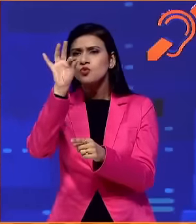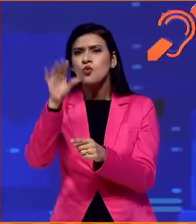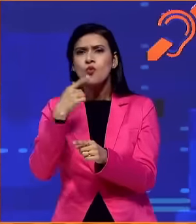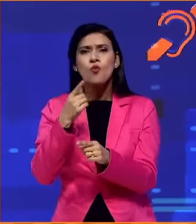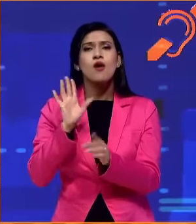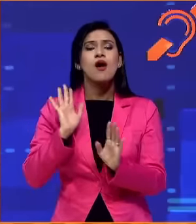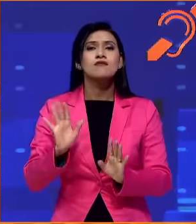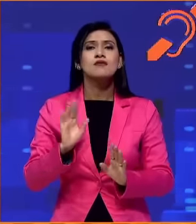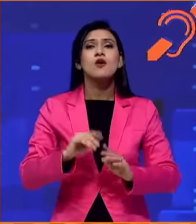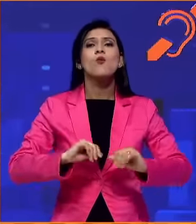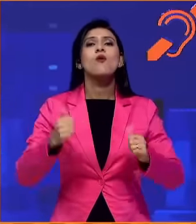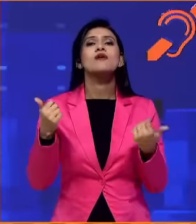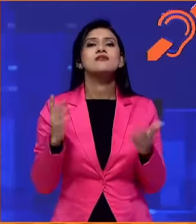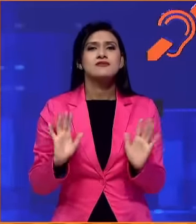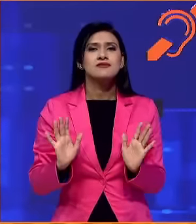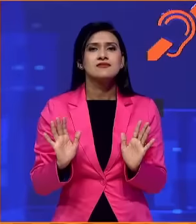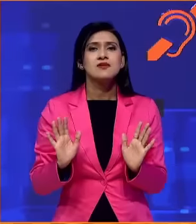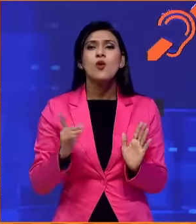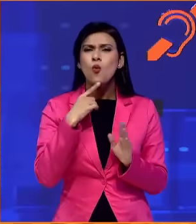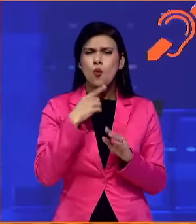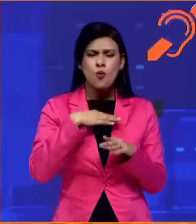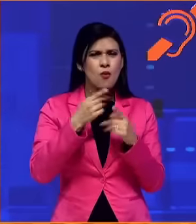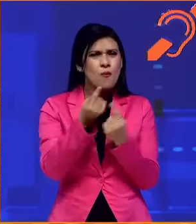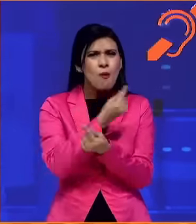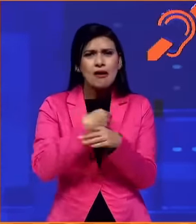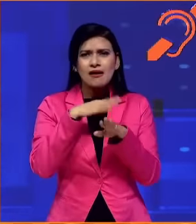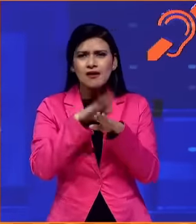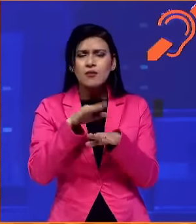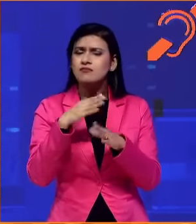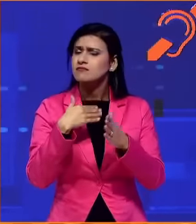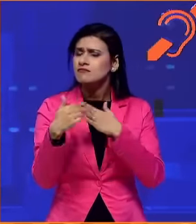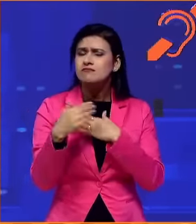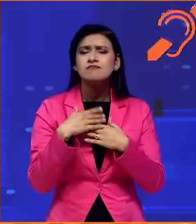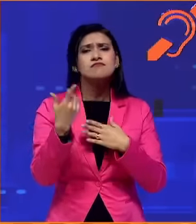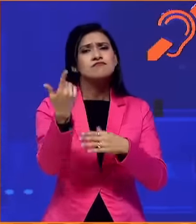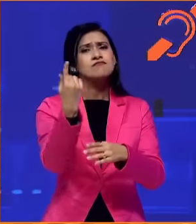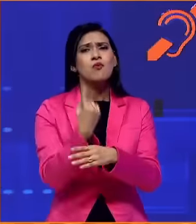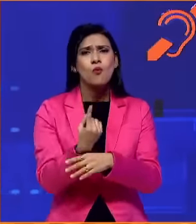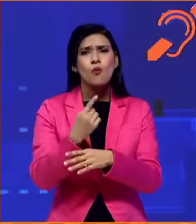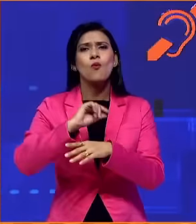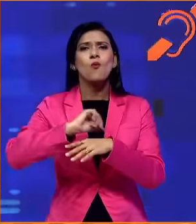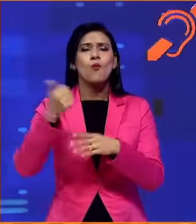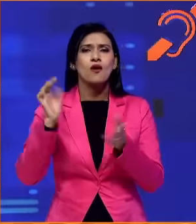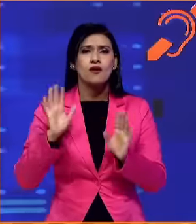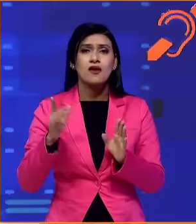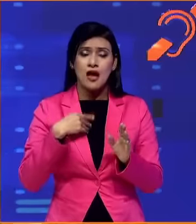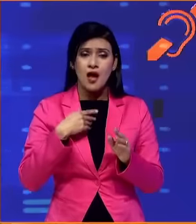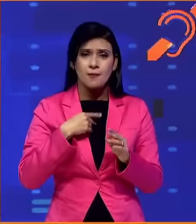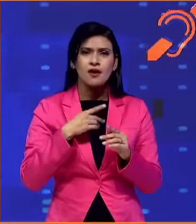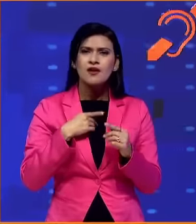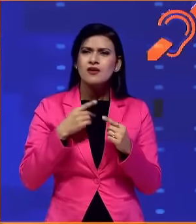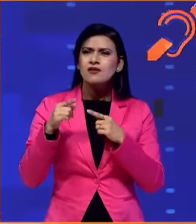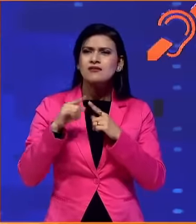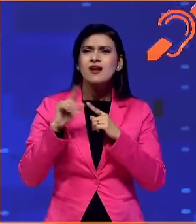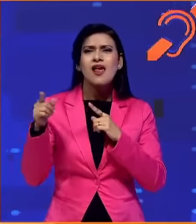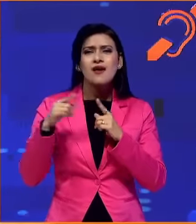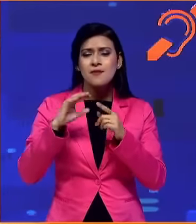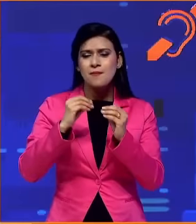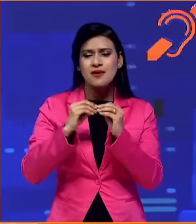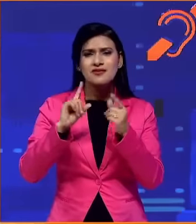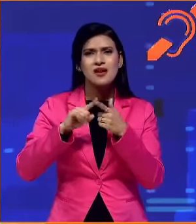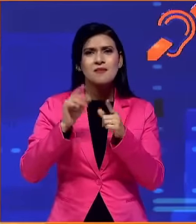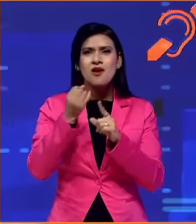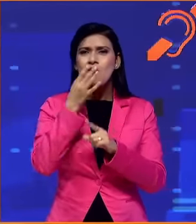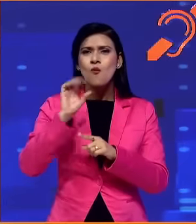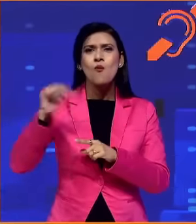कोईराजनीतिक पृष्ठभूमिनहींथी,उन्हेंभीआगेआनेकामौकादियागया। चूंकि आजहमविपक्षमेंहैंऔरचुनावनहींजीतेहैं ,इसलिएआरोपलगानाबहुतआसानहै। लेकिनएक